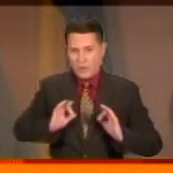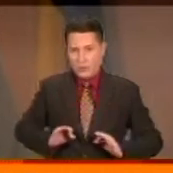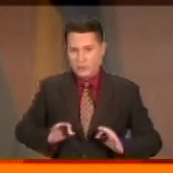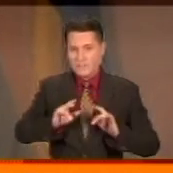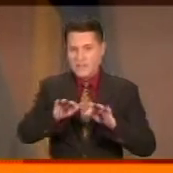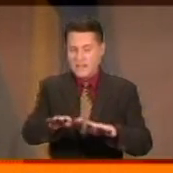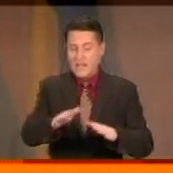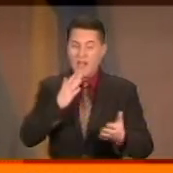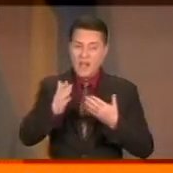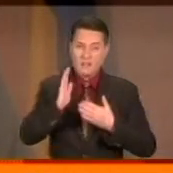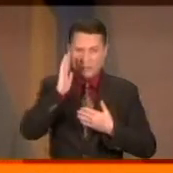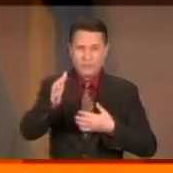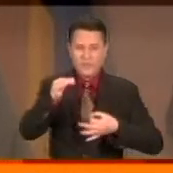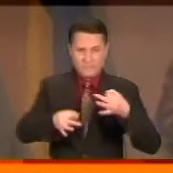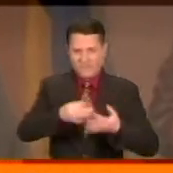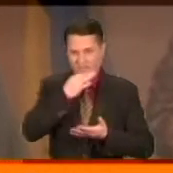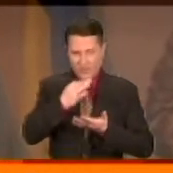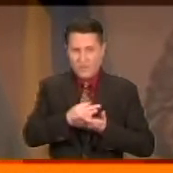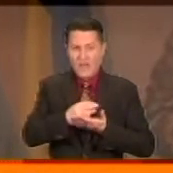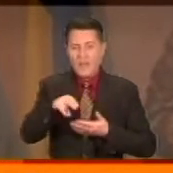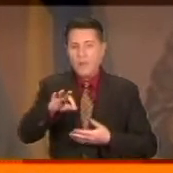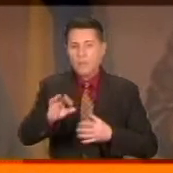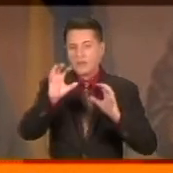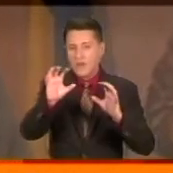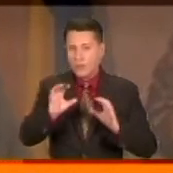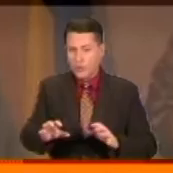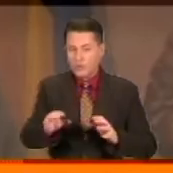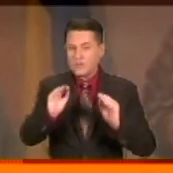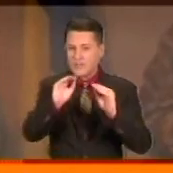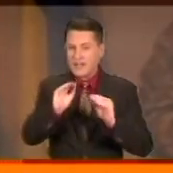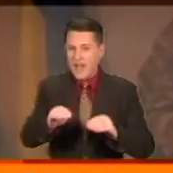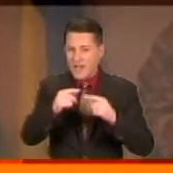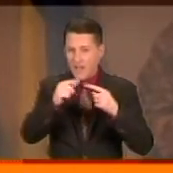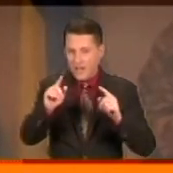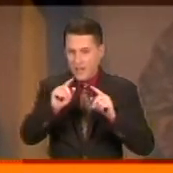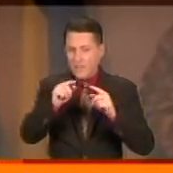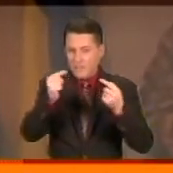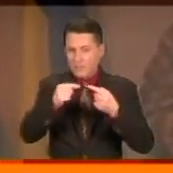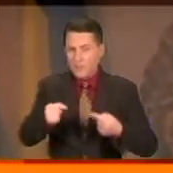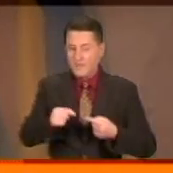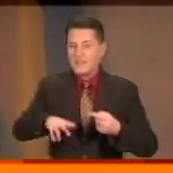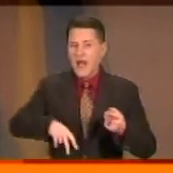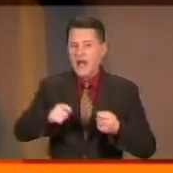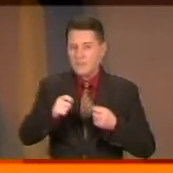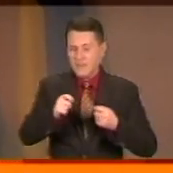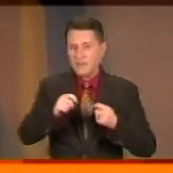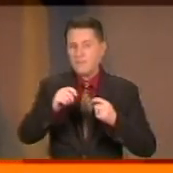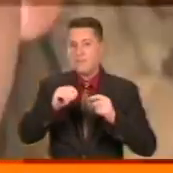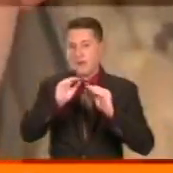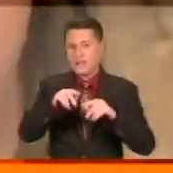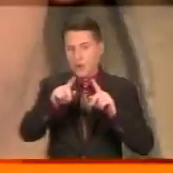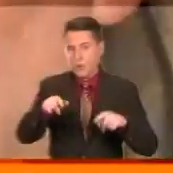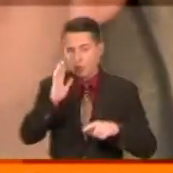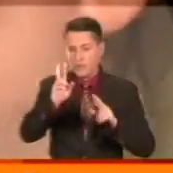буде кримінальне правове реагування, чи складання відповідно адмінпротоколу відносно посадових осіб. Треба буде